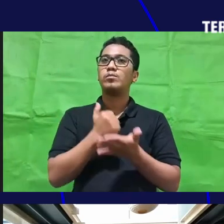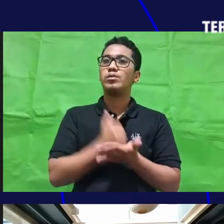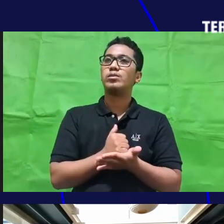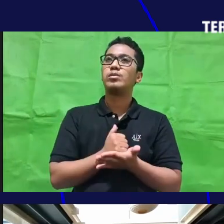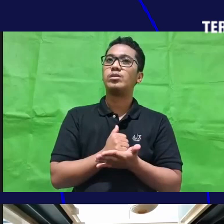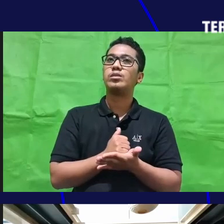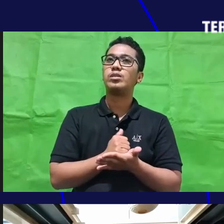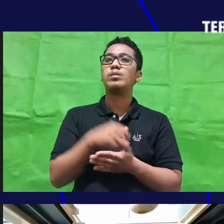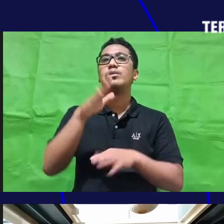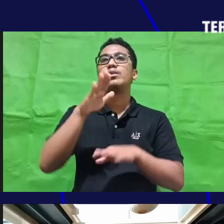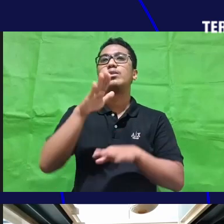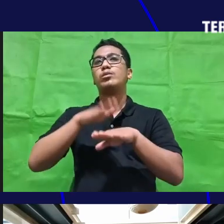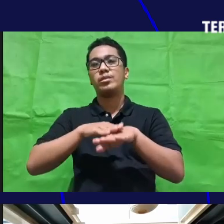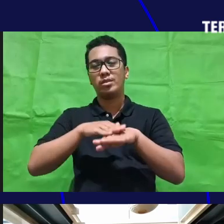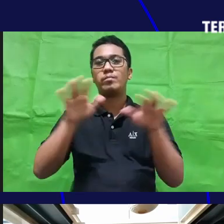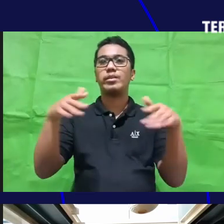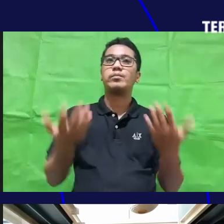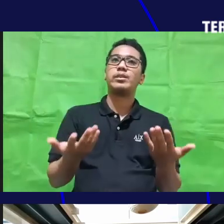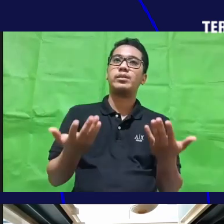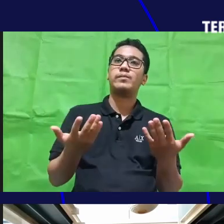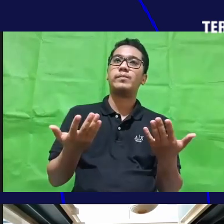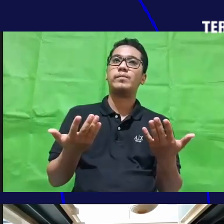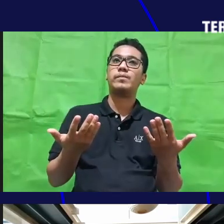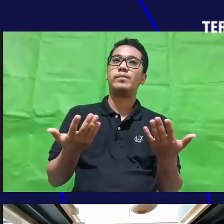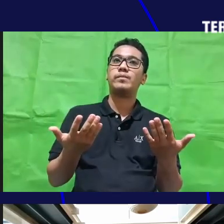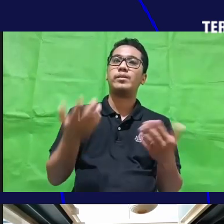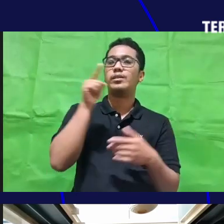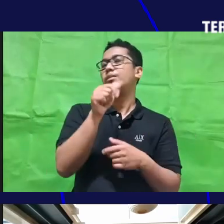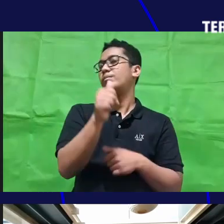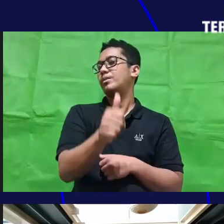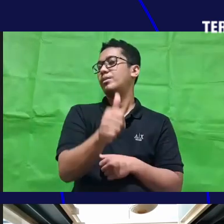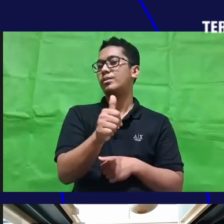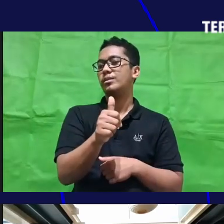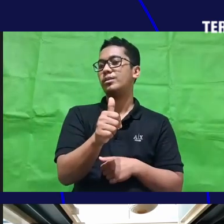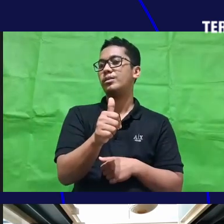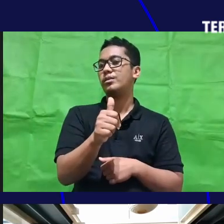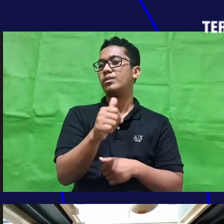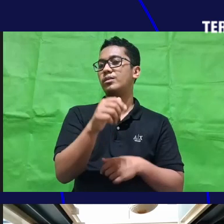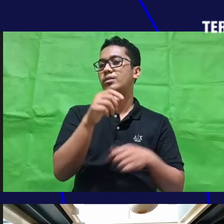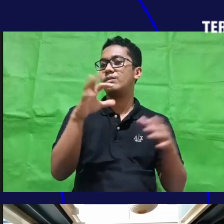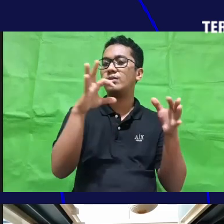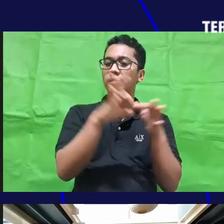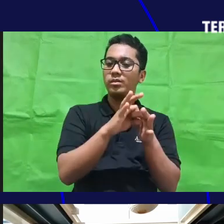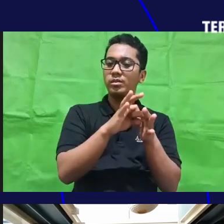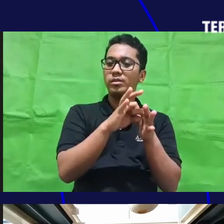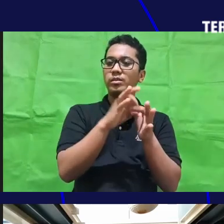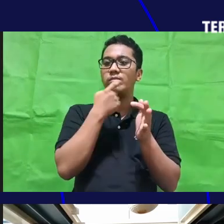ke kultural. Bagaimana kemudian dia bisa mengungkap sesuatu yang berkaitan